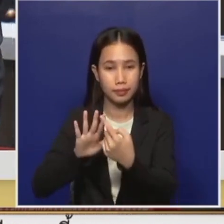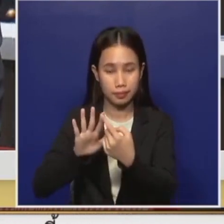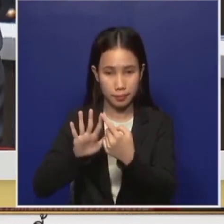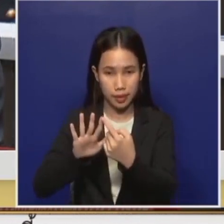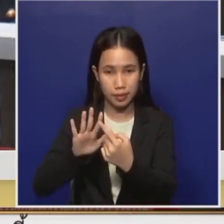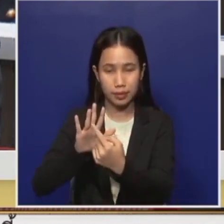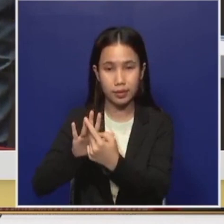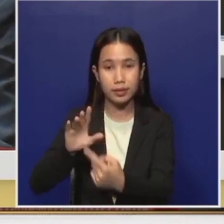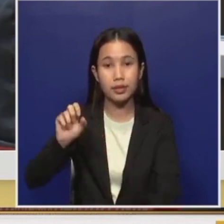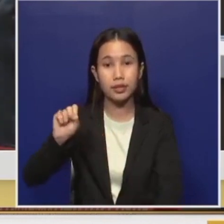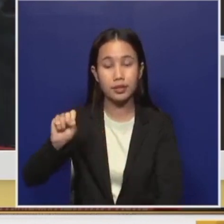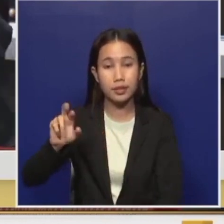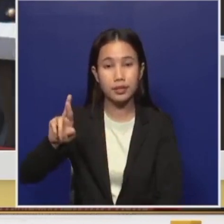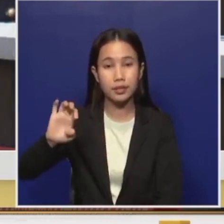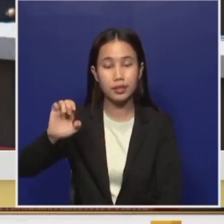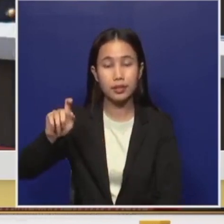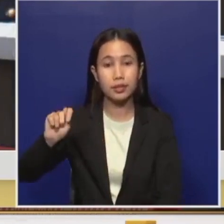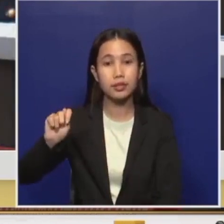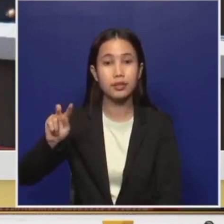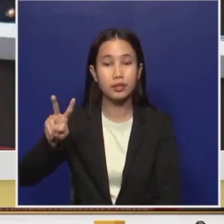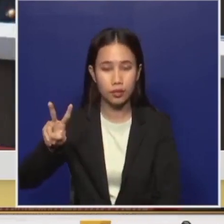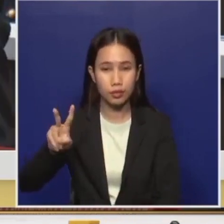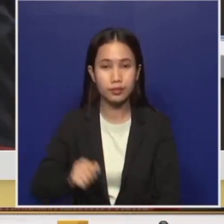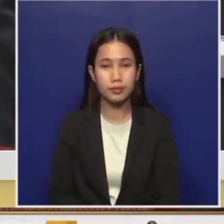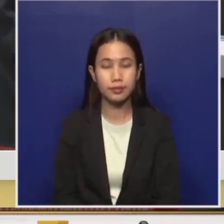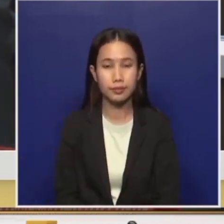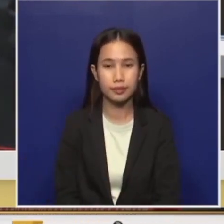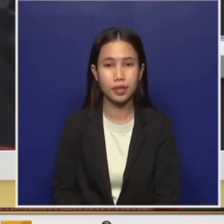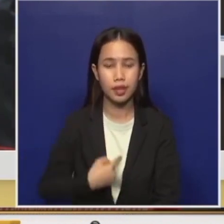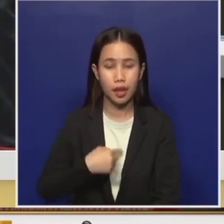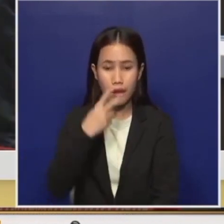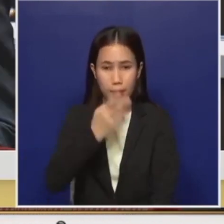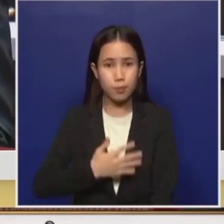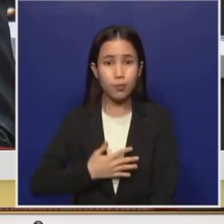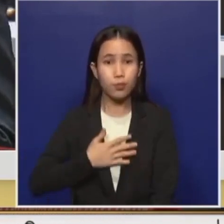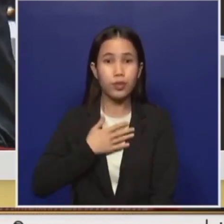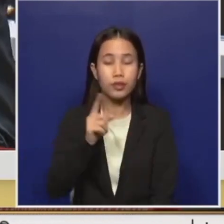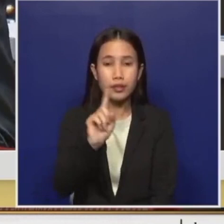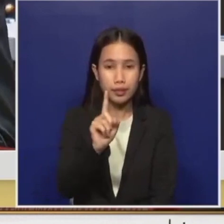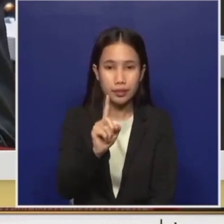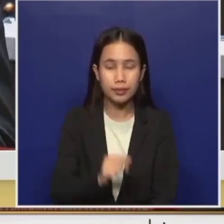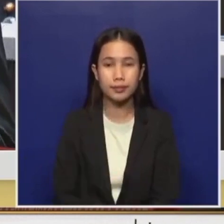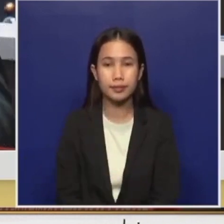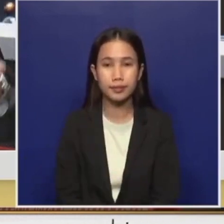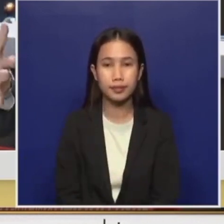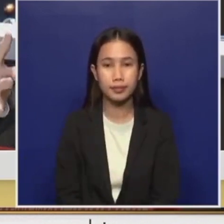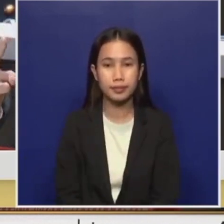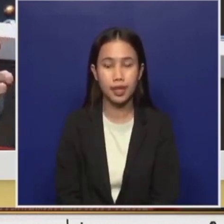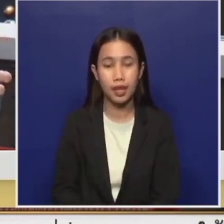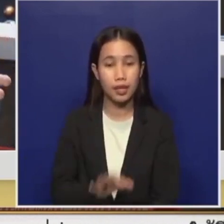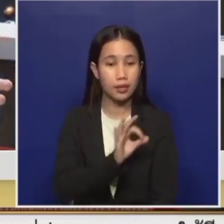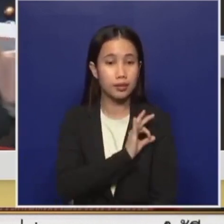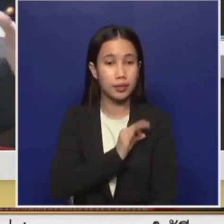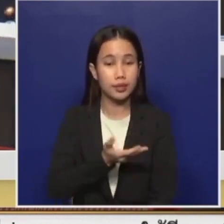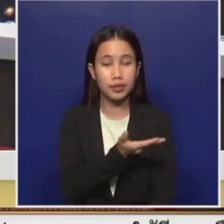นี้เป็นเรื่องทน่าสนใจมากและสิ่ที่เราเห็นเราภาคคุใจมากครับสมาชิกหลายท่าน